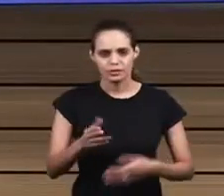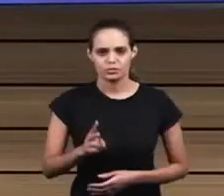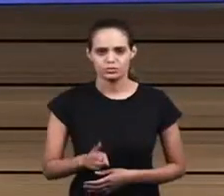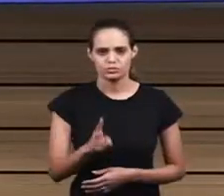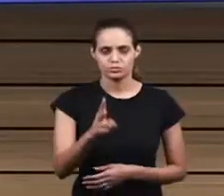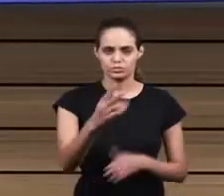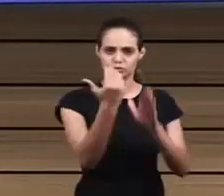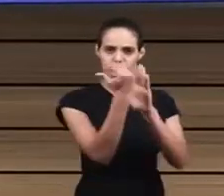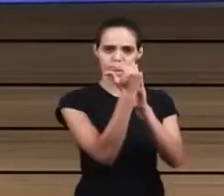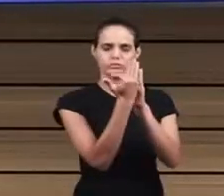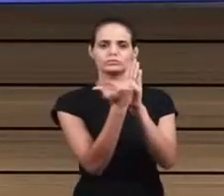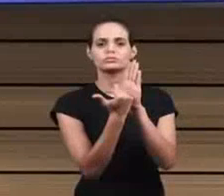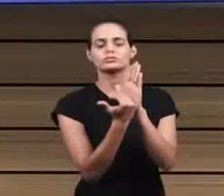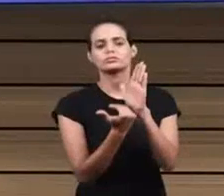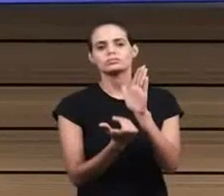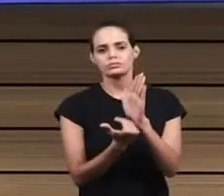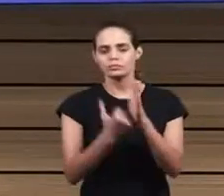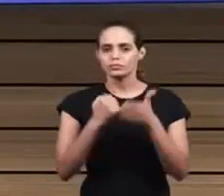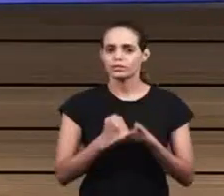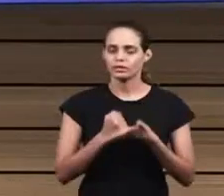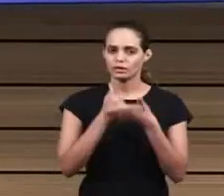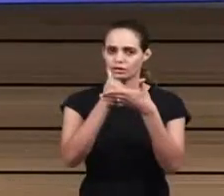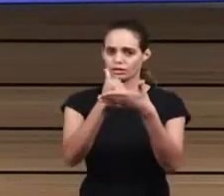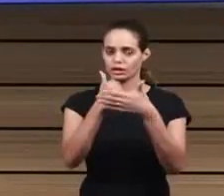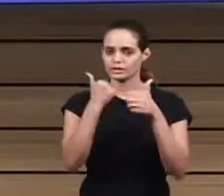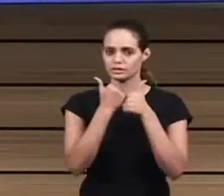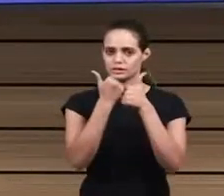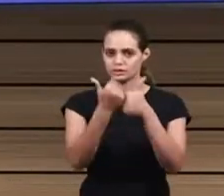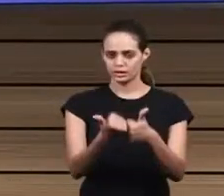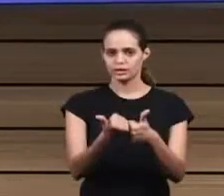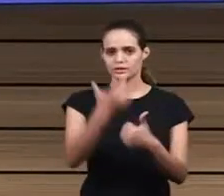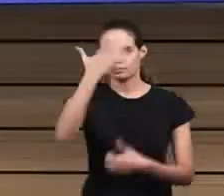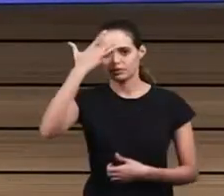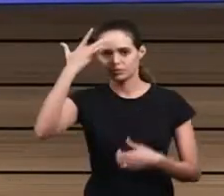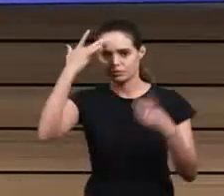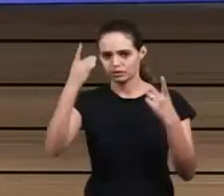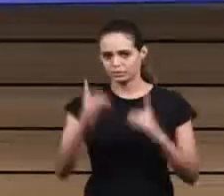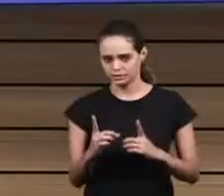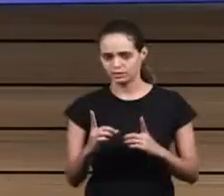Autonomie bei Kindern mit motorischen Einschränkungen sprechen. Friede des Herrn, Brüder.